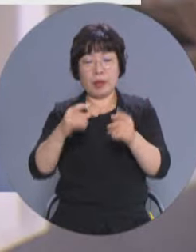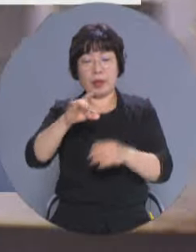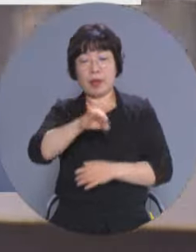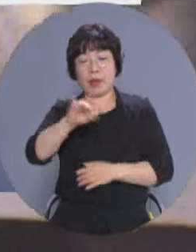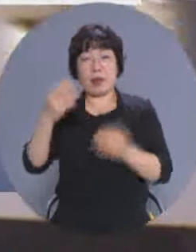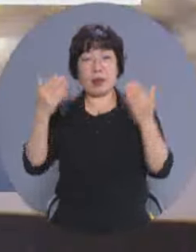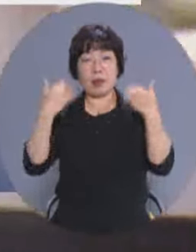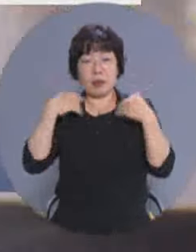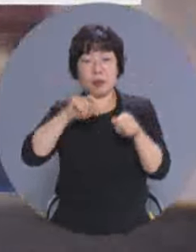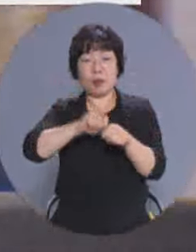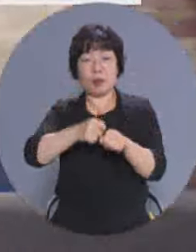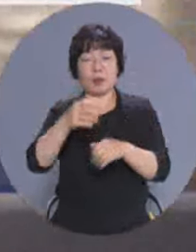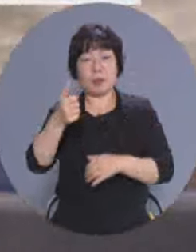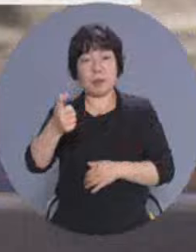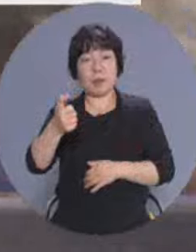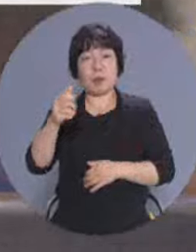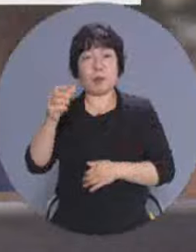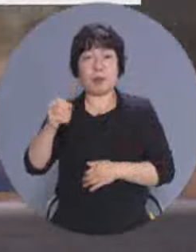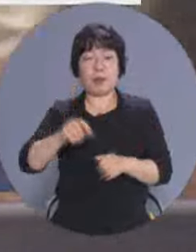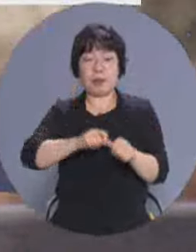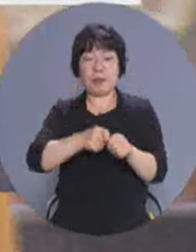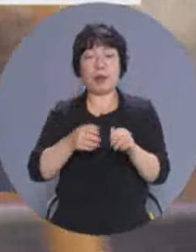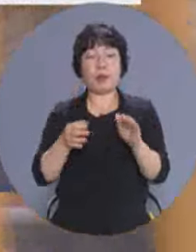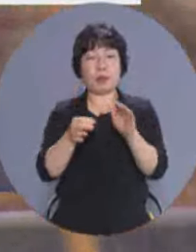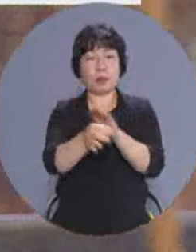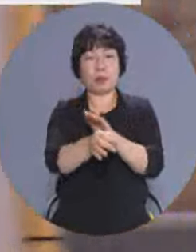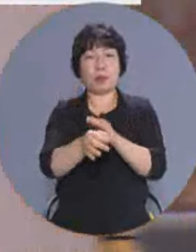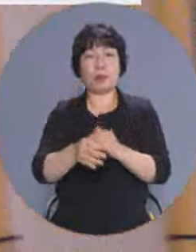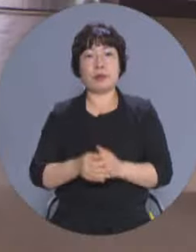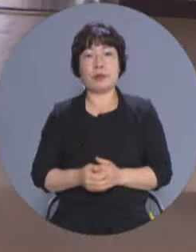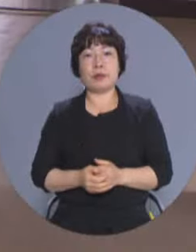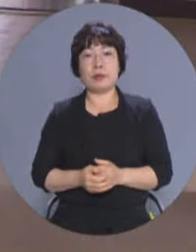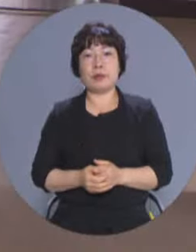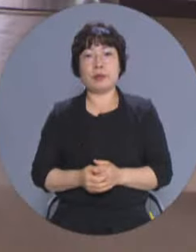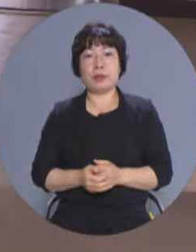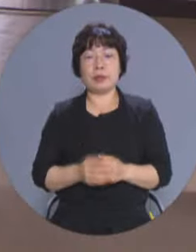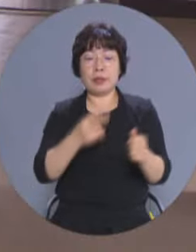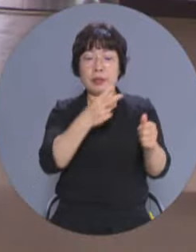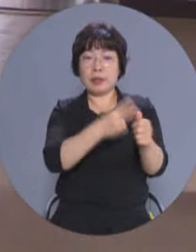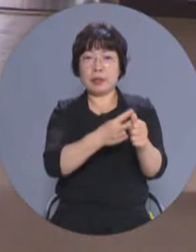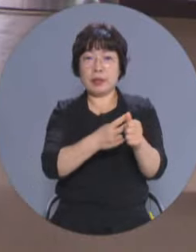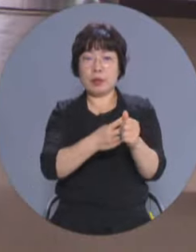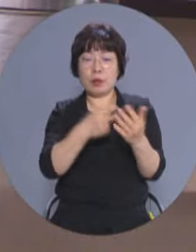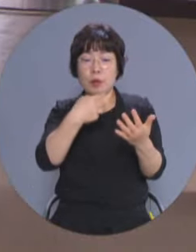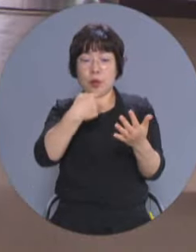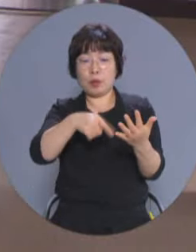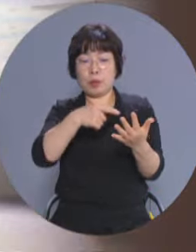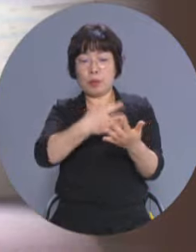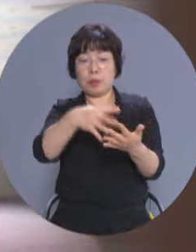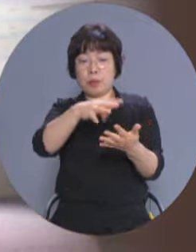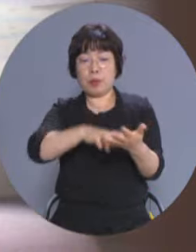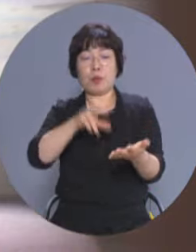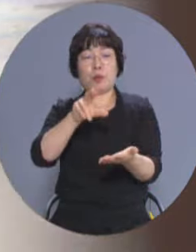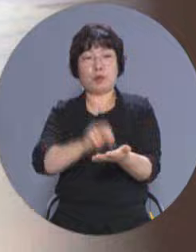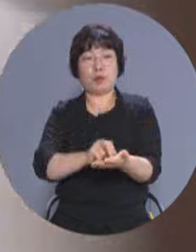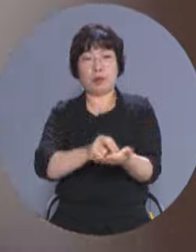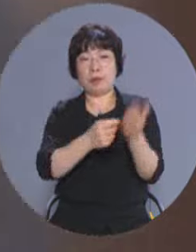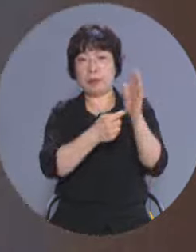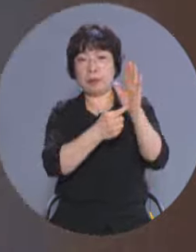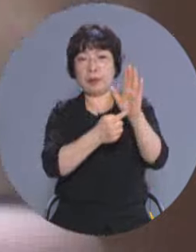학교 측에 50만 원씩 과태료가 부과됩니다. 강사들은 수업 시간표에 대한 문제도